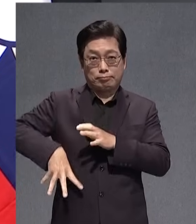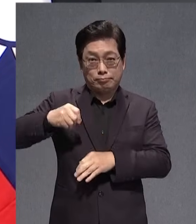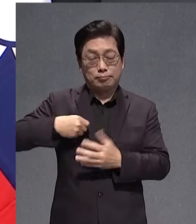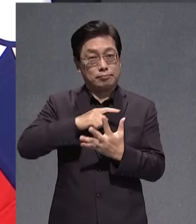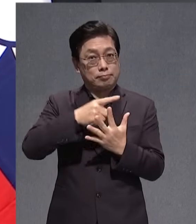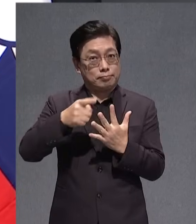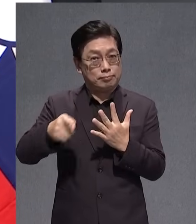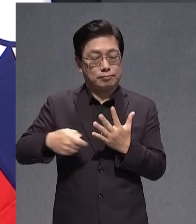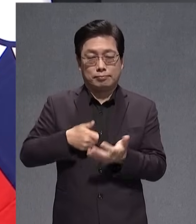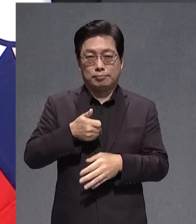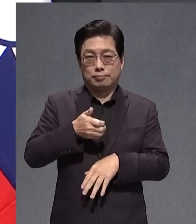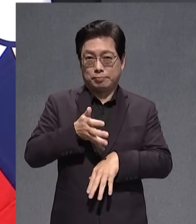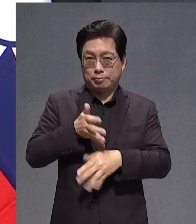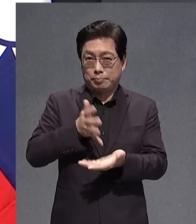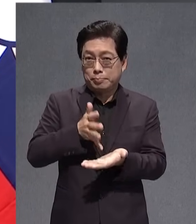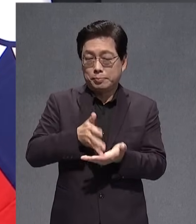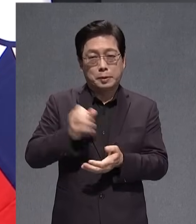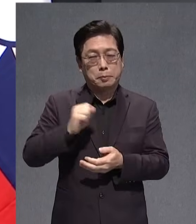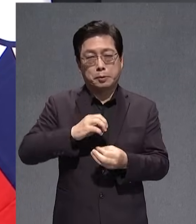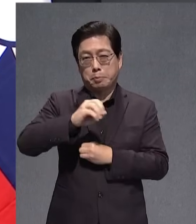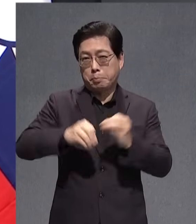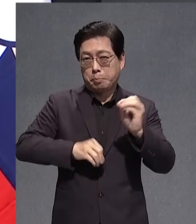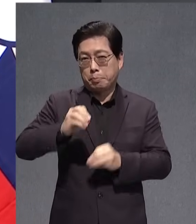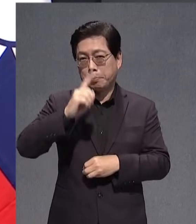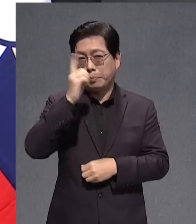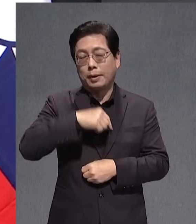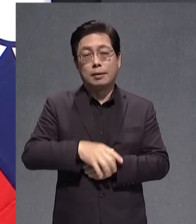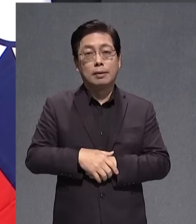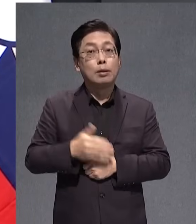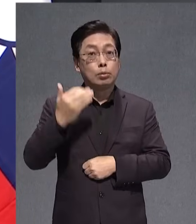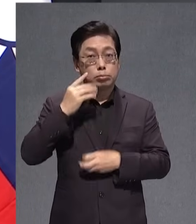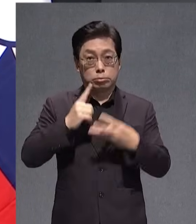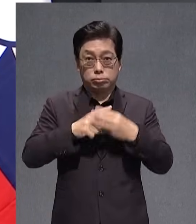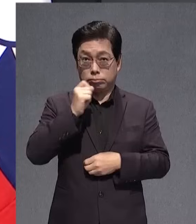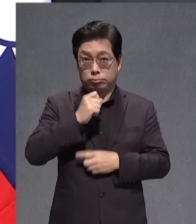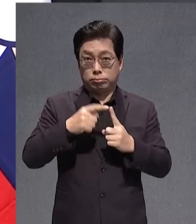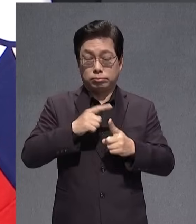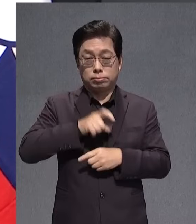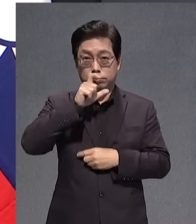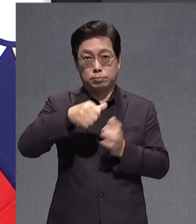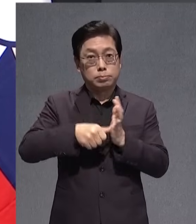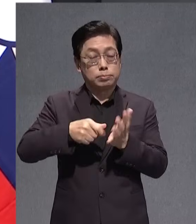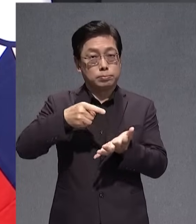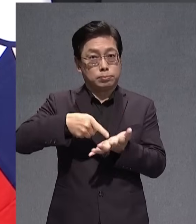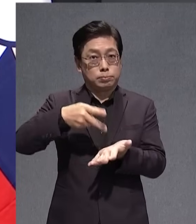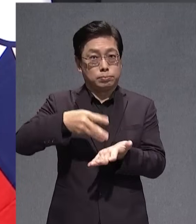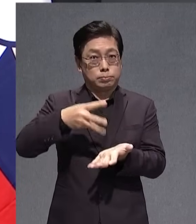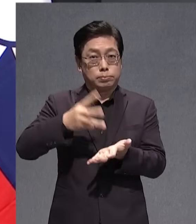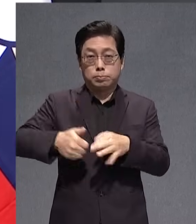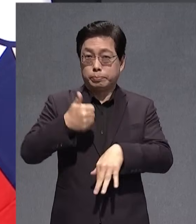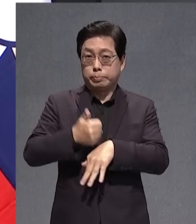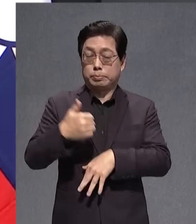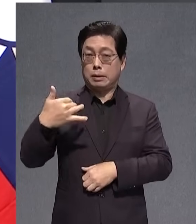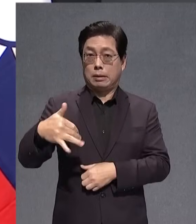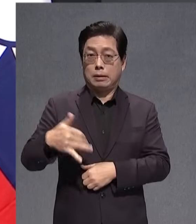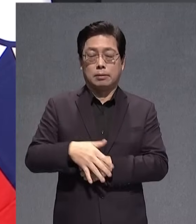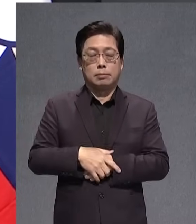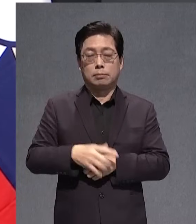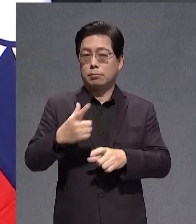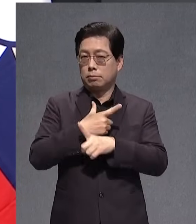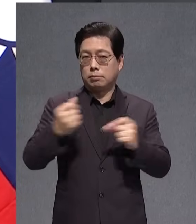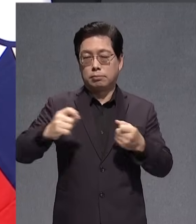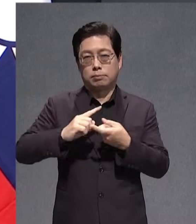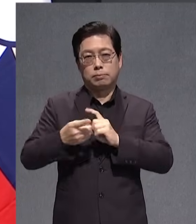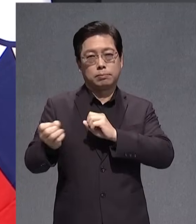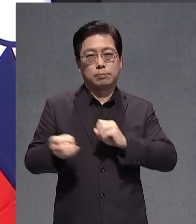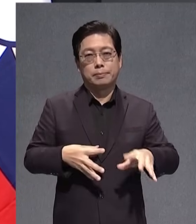言，不得要求提前或延后，经主持人唱名三次仍未上台发表政见者，以弃